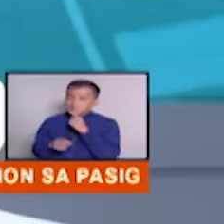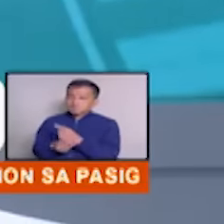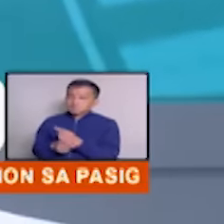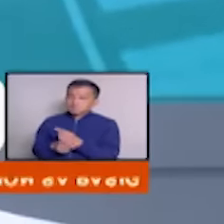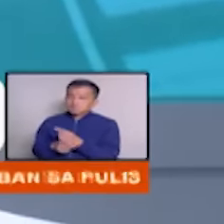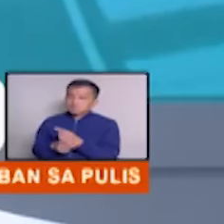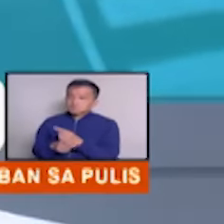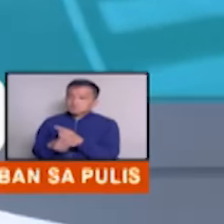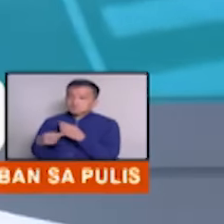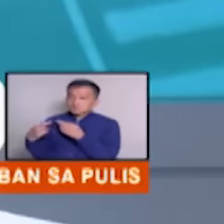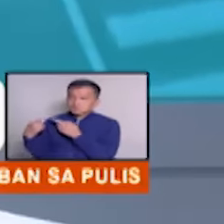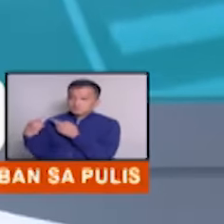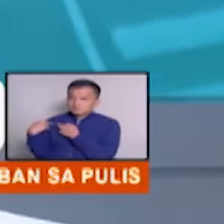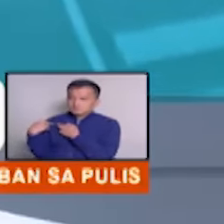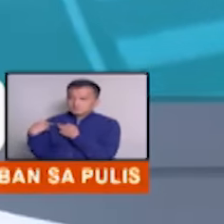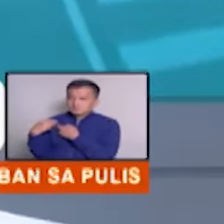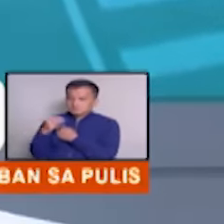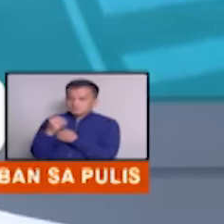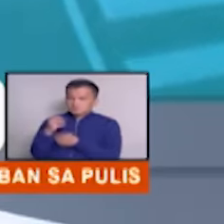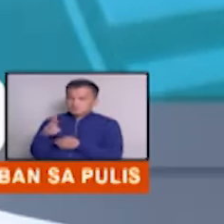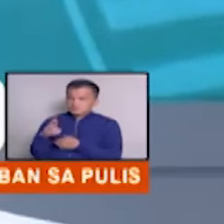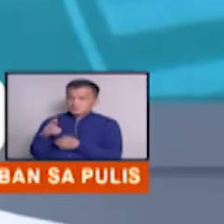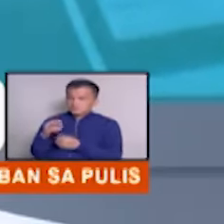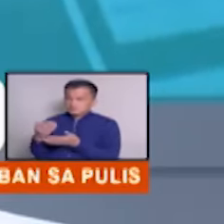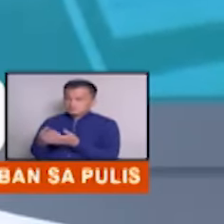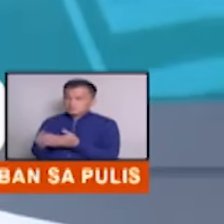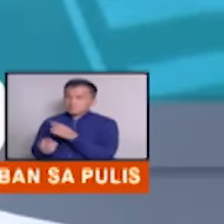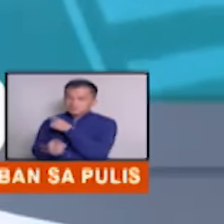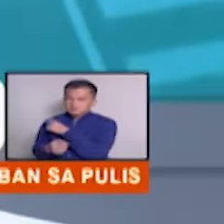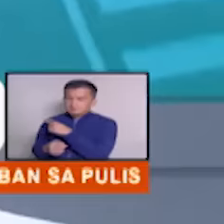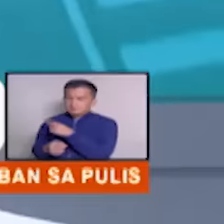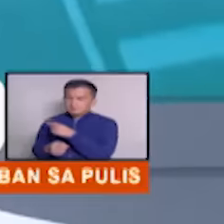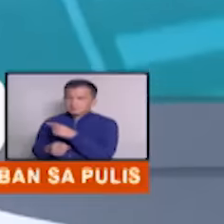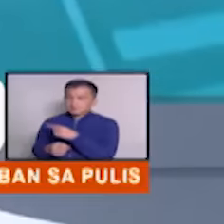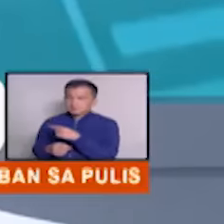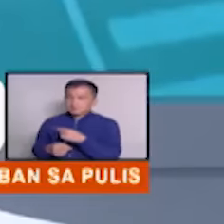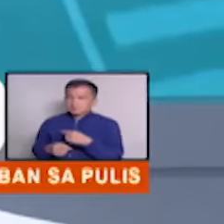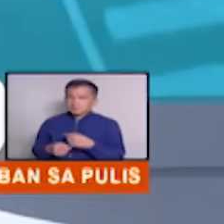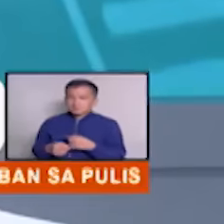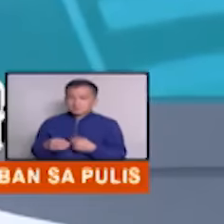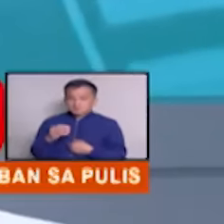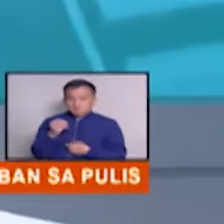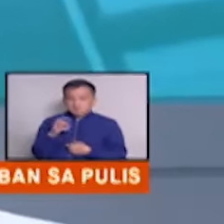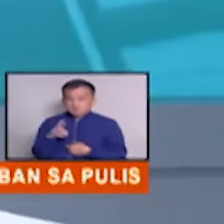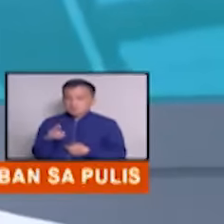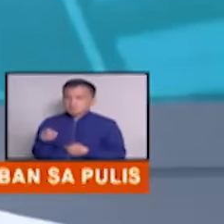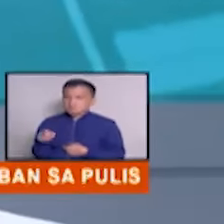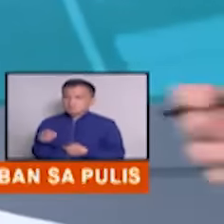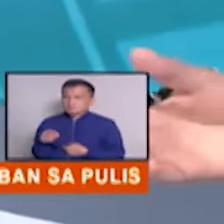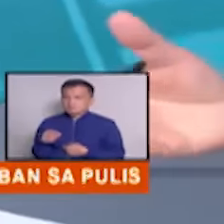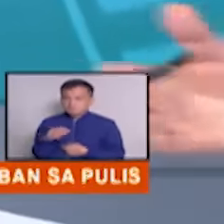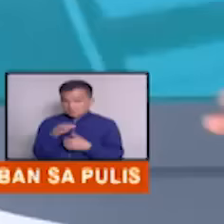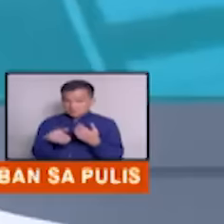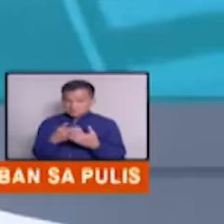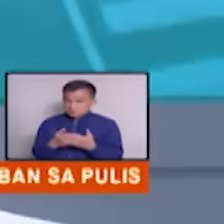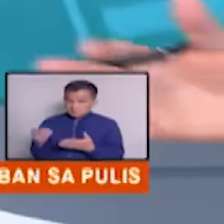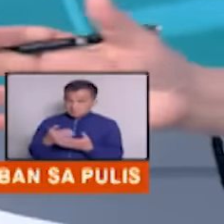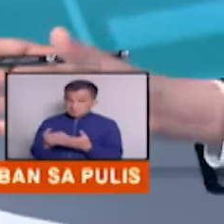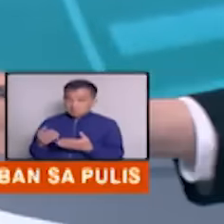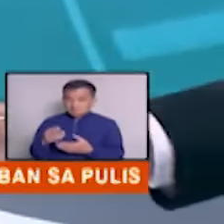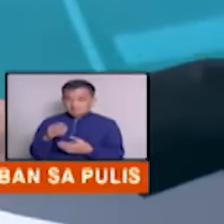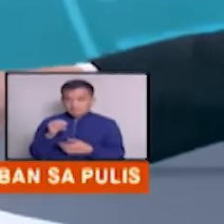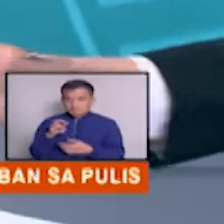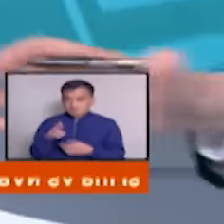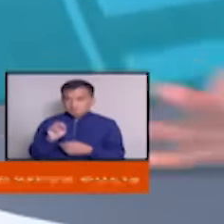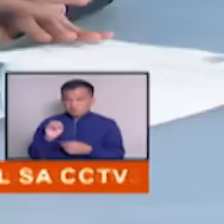ng responsibility na AMR yung mga binibili nila. Nagkataon lang In-AMR po. Nila? Opo. Nagkataon lang ang kasi. Ang lahat na mga binibili nila? Opo. Kahit